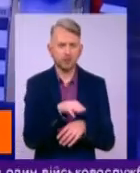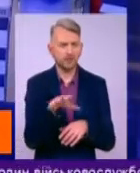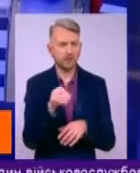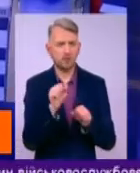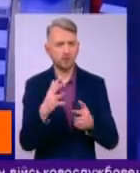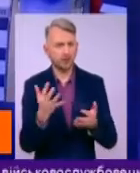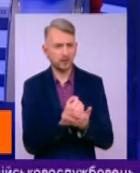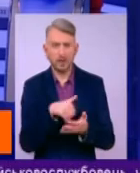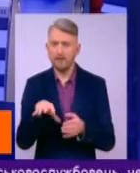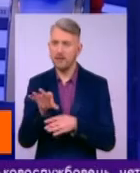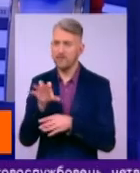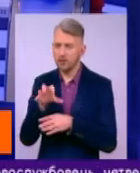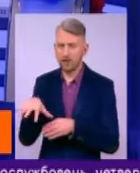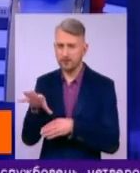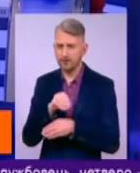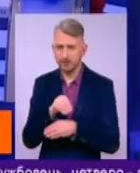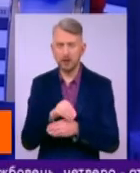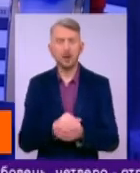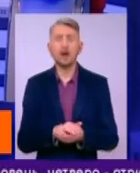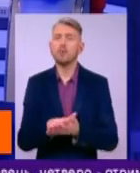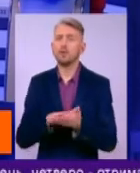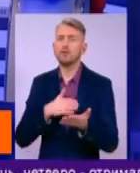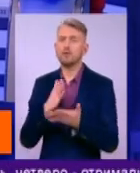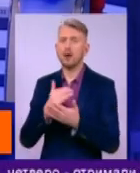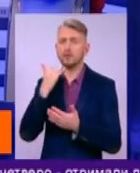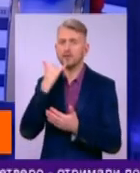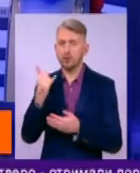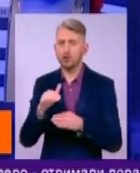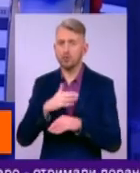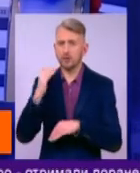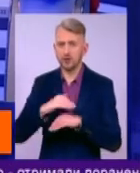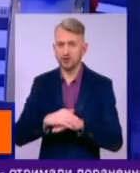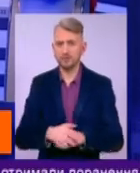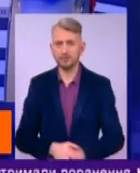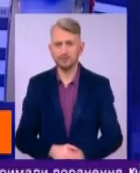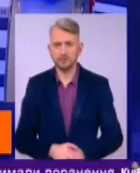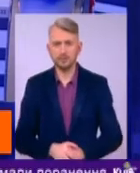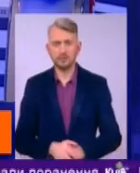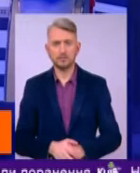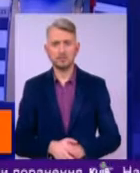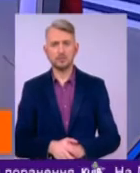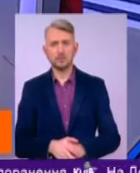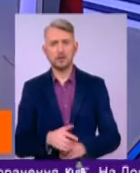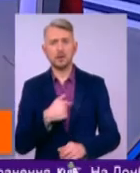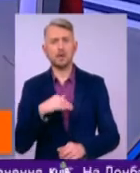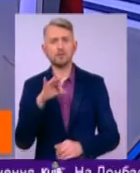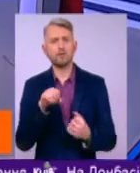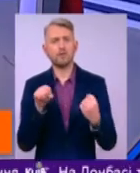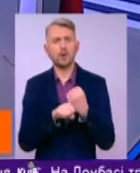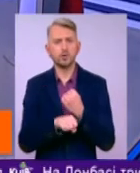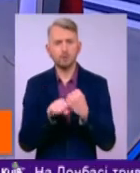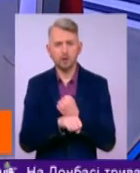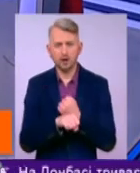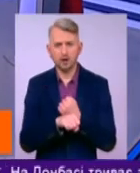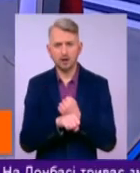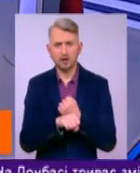всі в інтернеті. Фотографії, все. Продовжимо, маємо телефонний дзвінок. Добрий вечір. Ну, з приводу зґвалтування, я саме